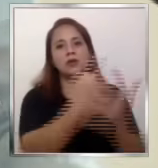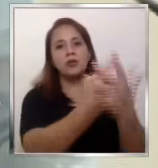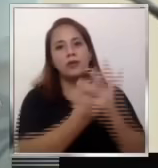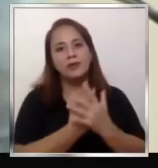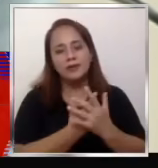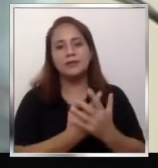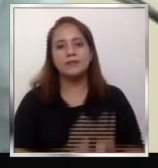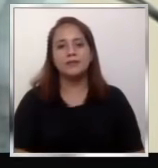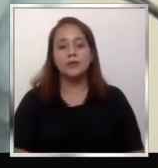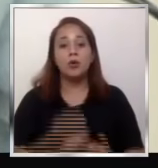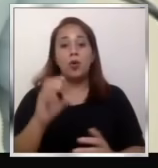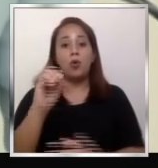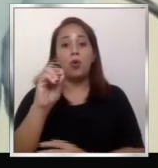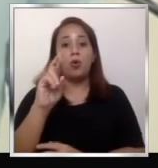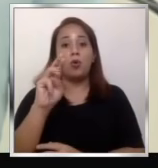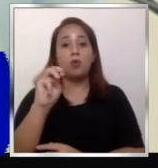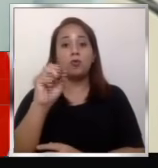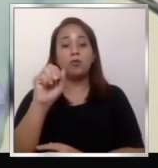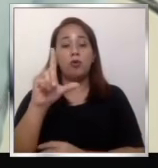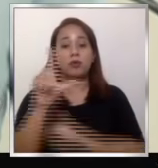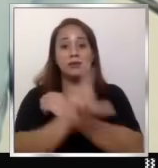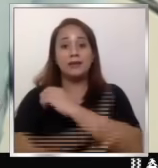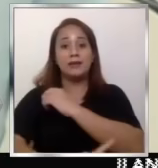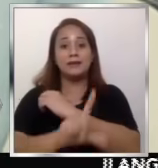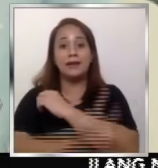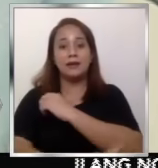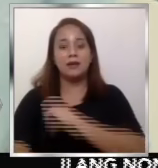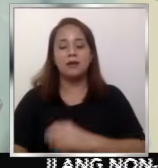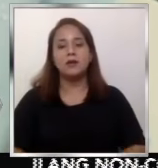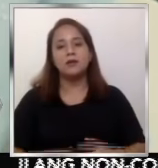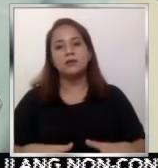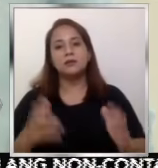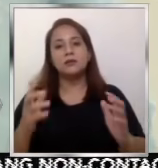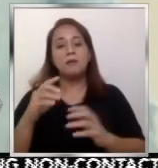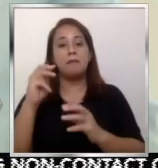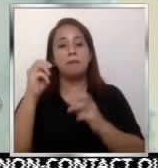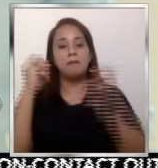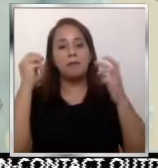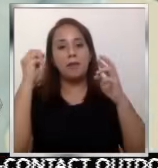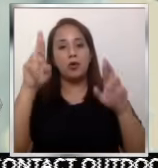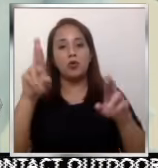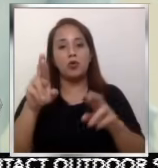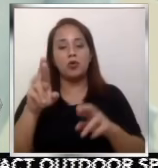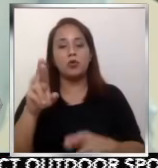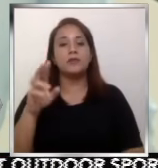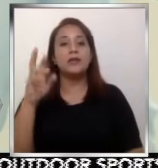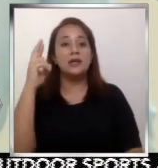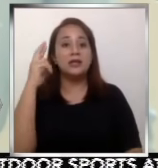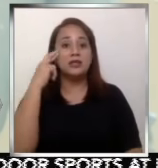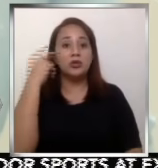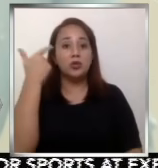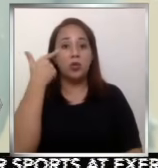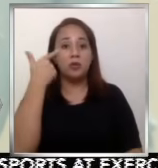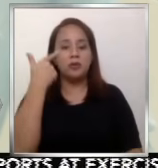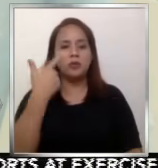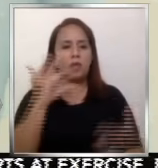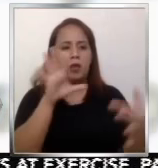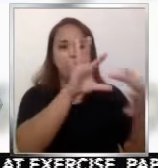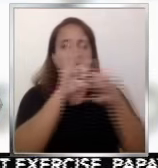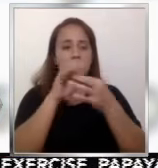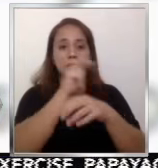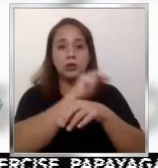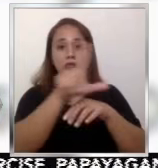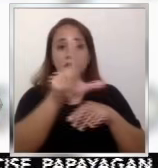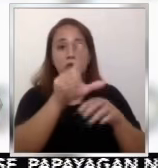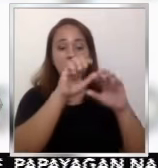Ormoc City sa Leyte, umaalma si Mayor Richard Gomez, wala raw naging koordinasyon sa kanila ang mga national agency